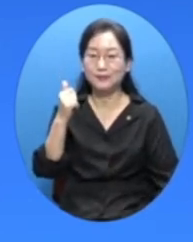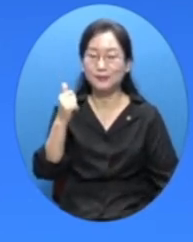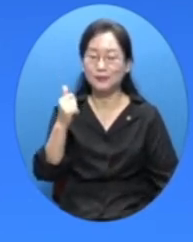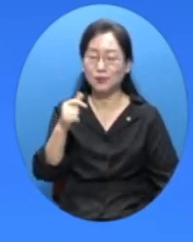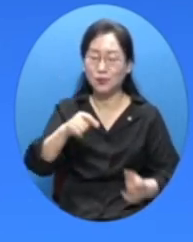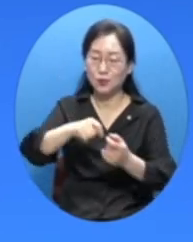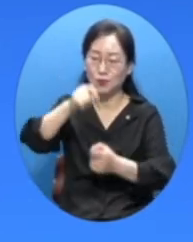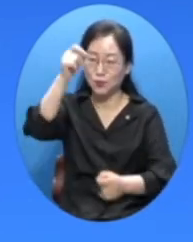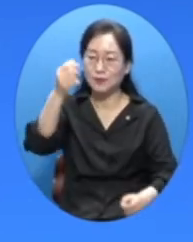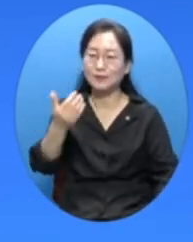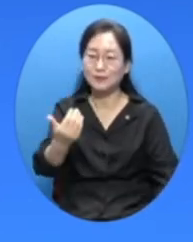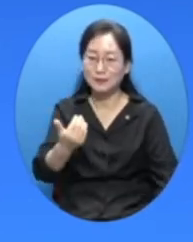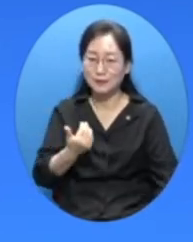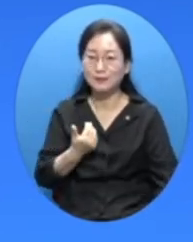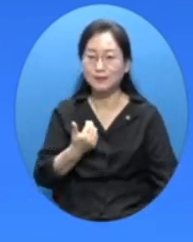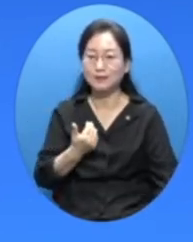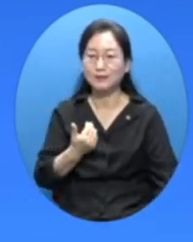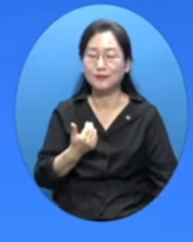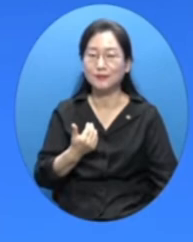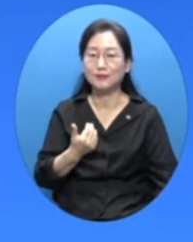오래전에